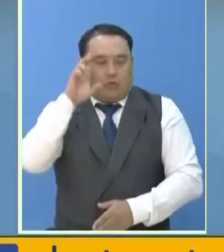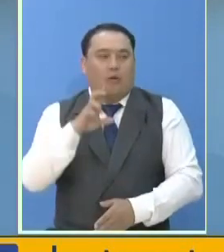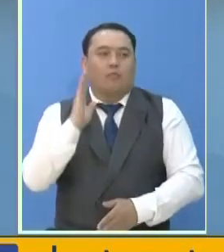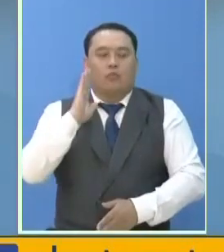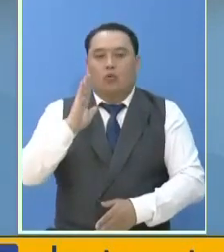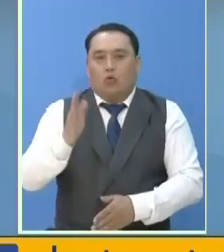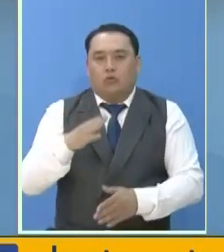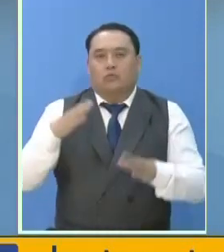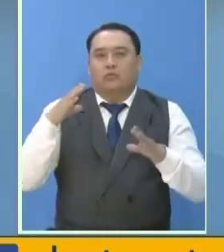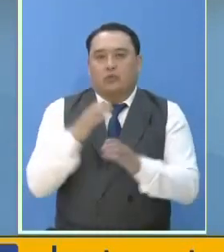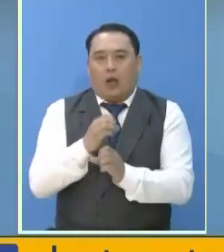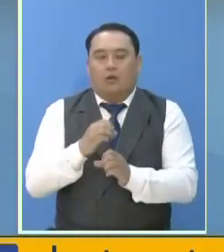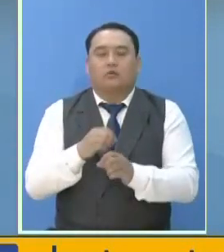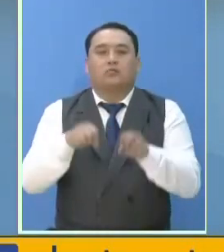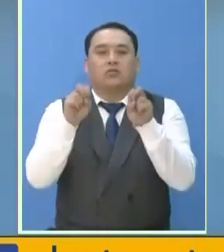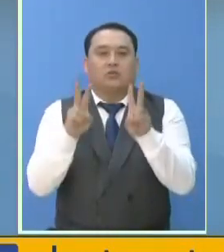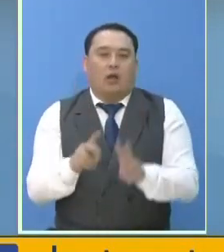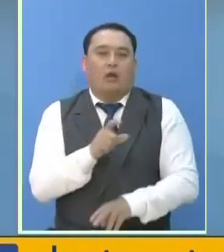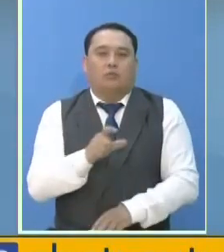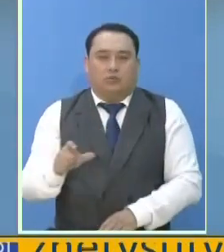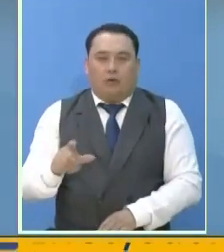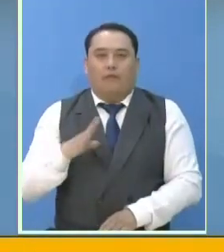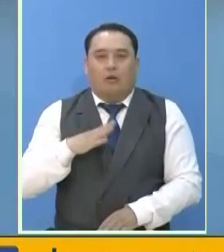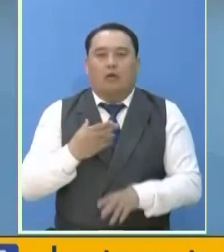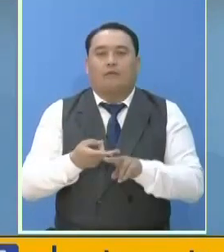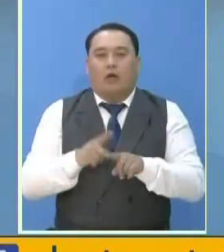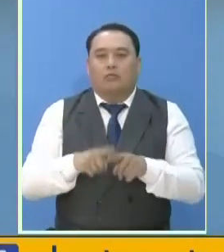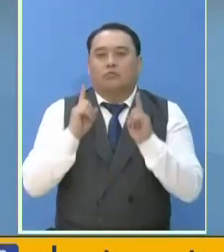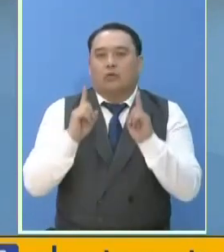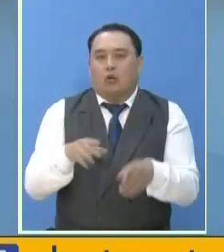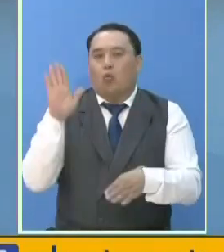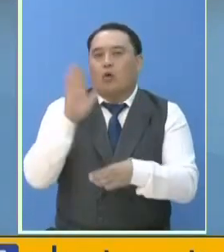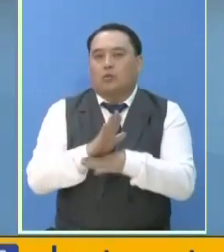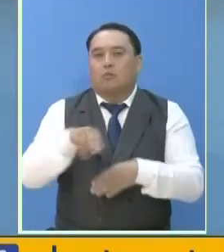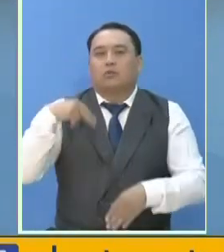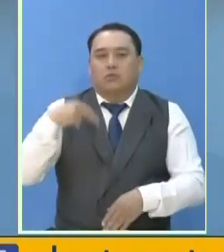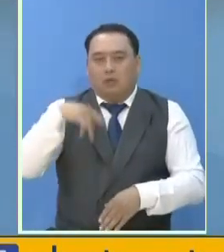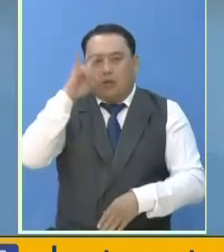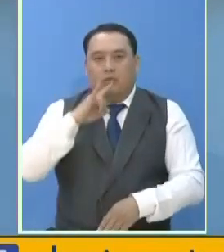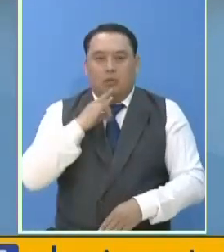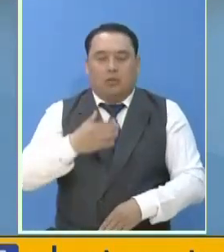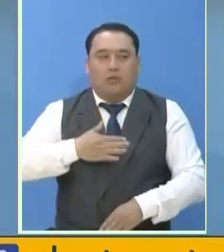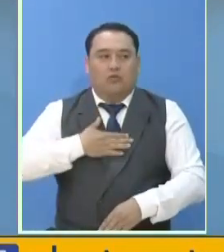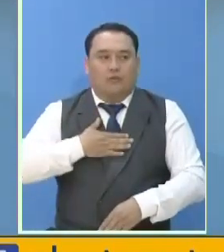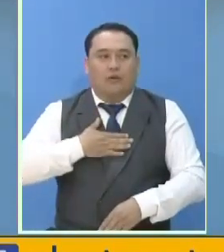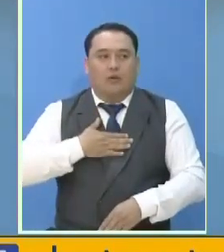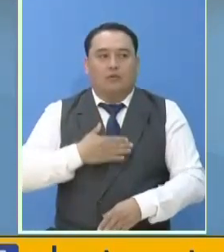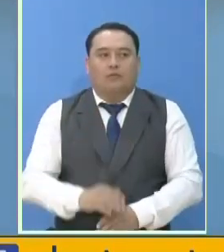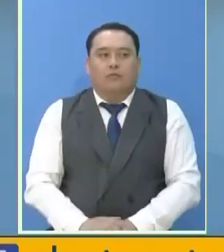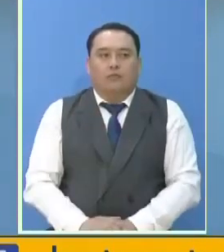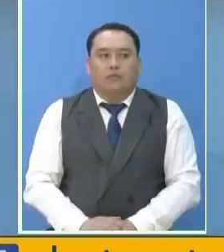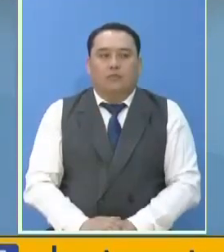грядущее сокращение штатов. То есть это все происходит согласно указанию президента нашей страны